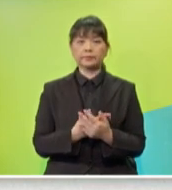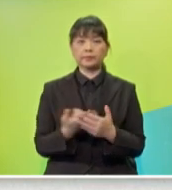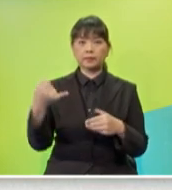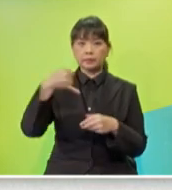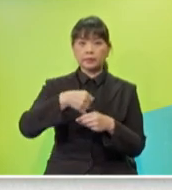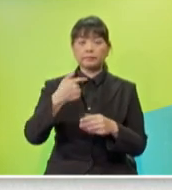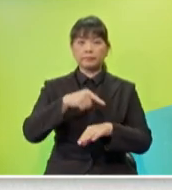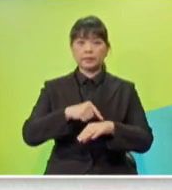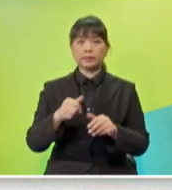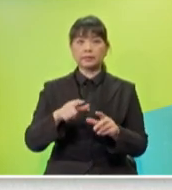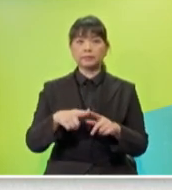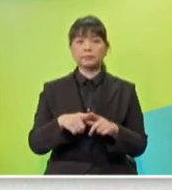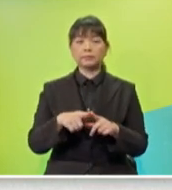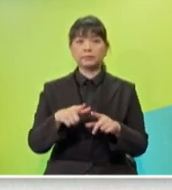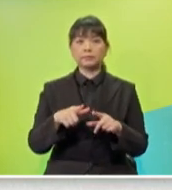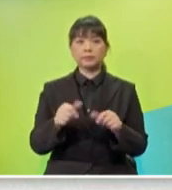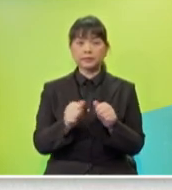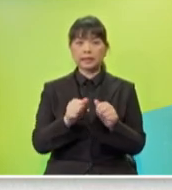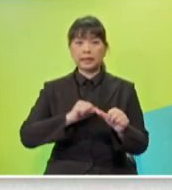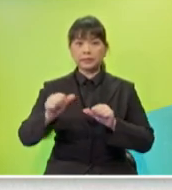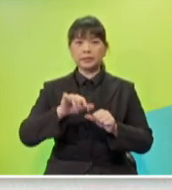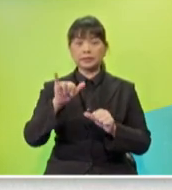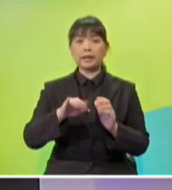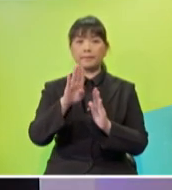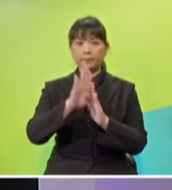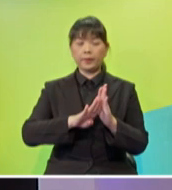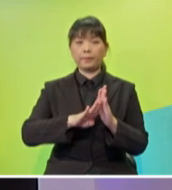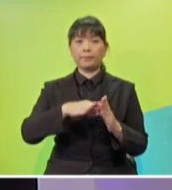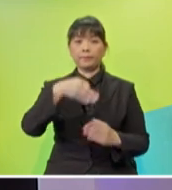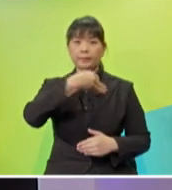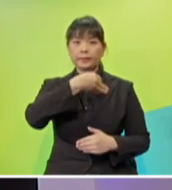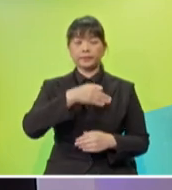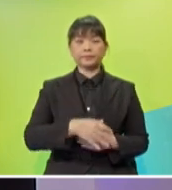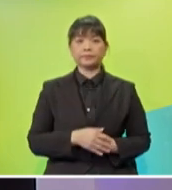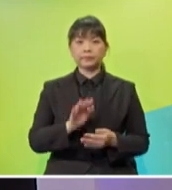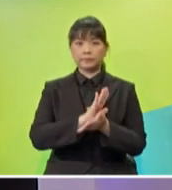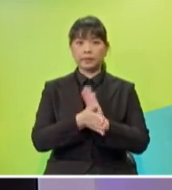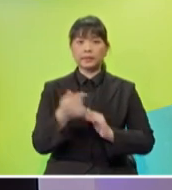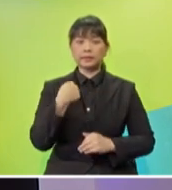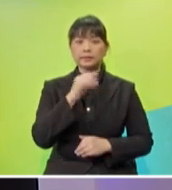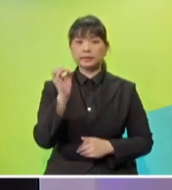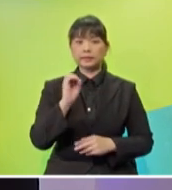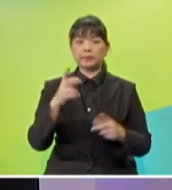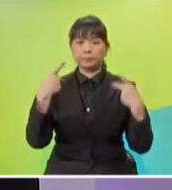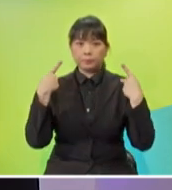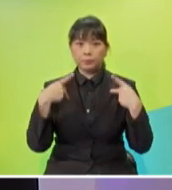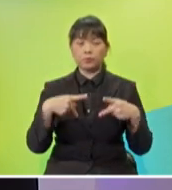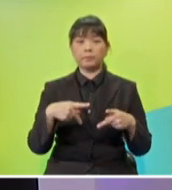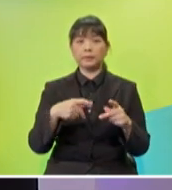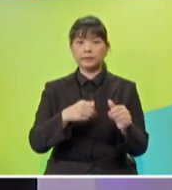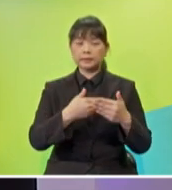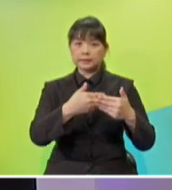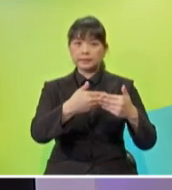kita dengan activity yang bermanfaat jadi kita tidak ada peluang mendekati dada